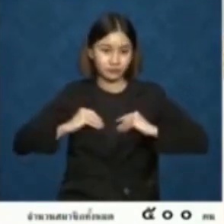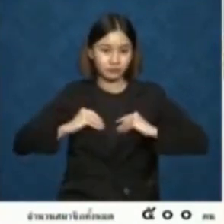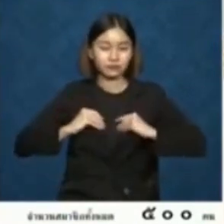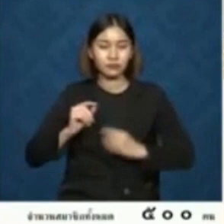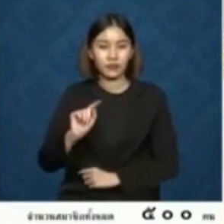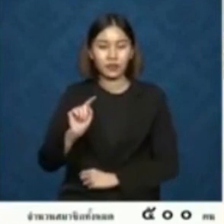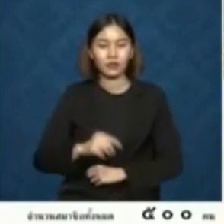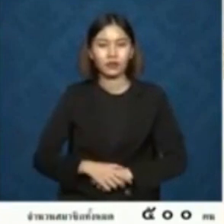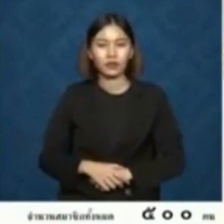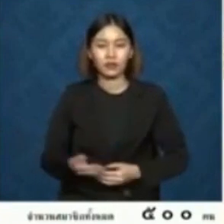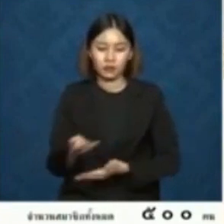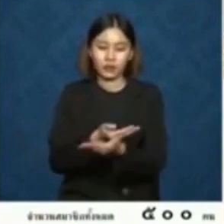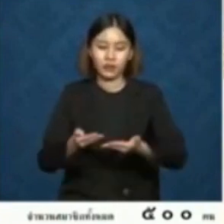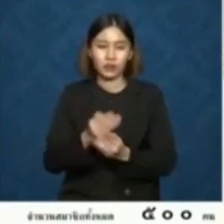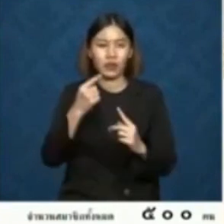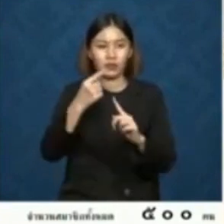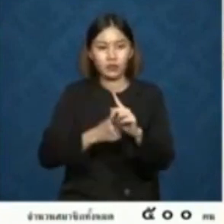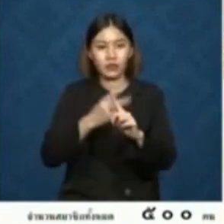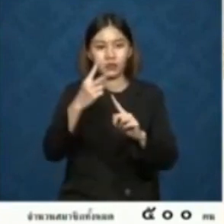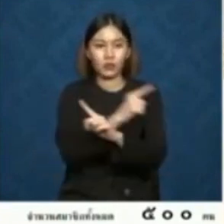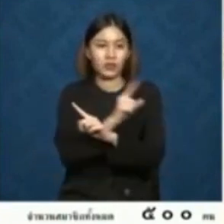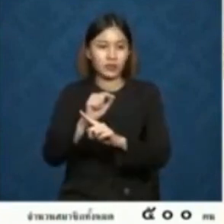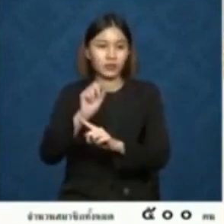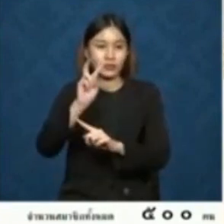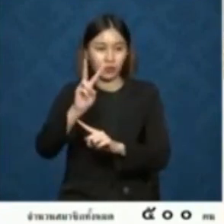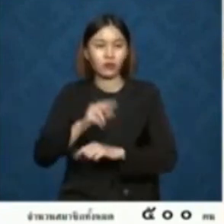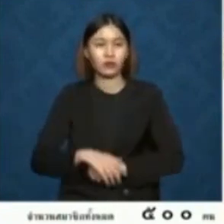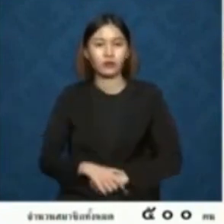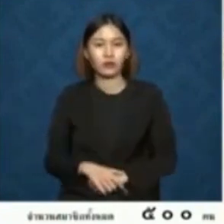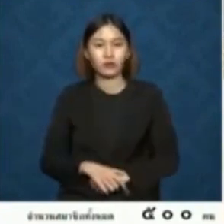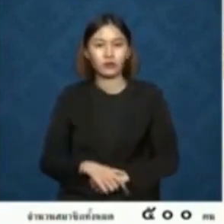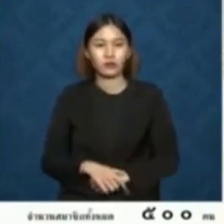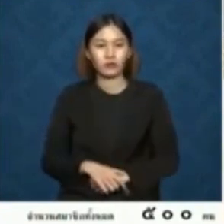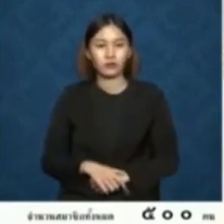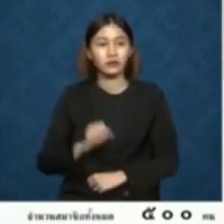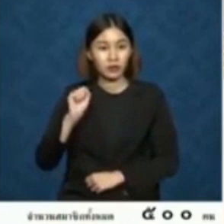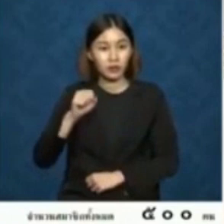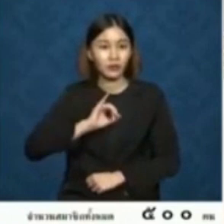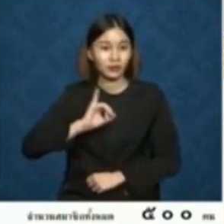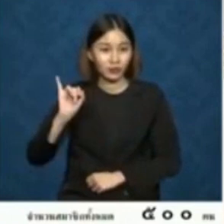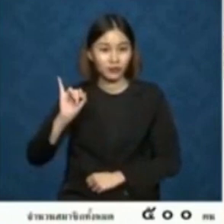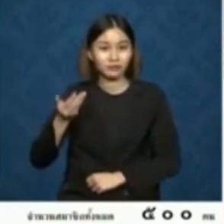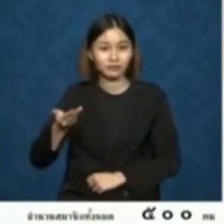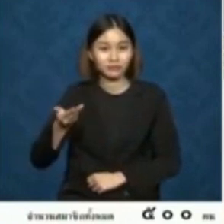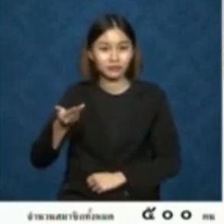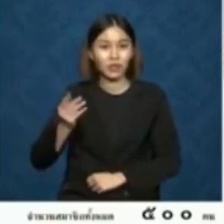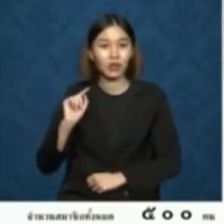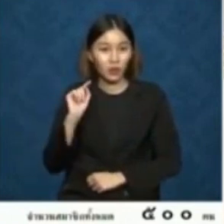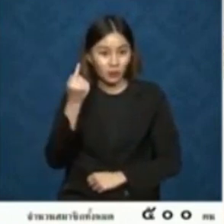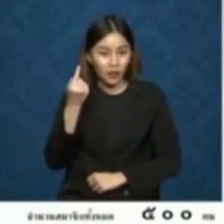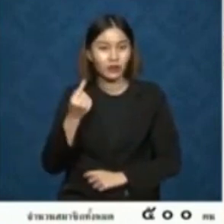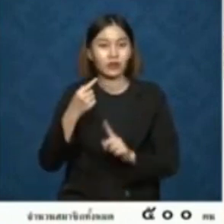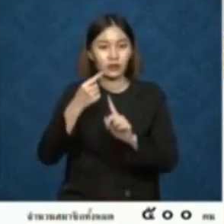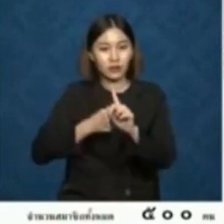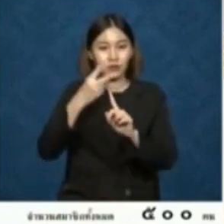ด้วยนะครับว่าจะเอาไปพิจารณาวันที่22กุมภานะครับใช่ไหมครับท่านณัฐวุฒิครับยืนยันอีก